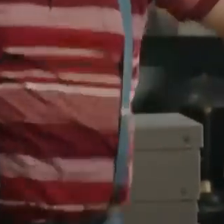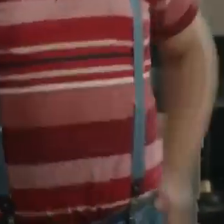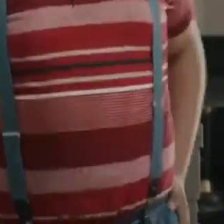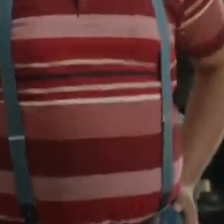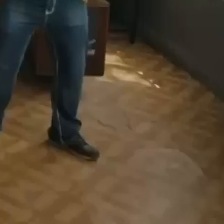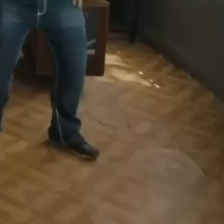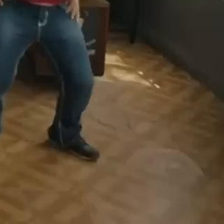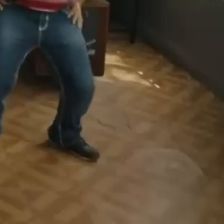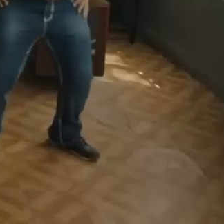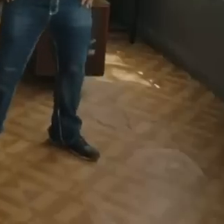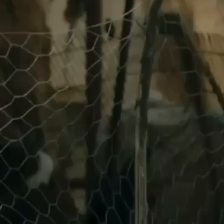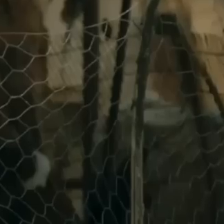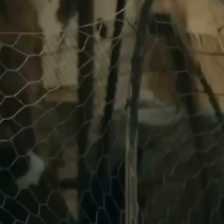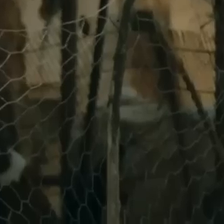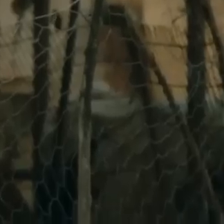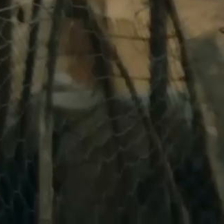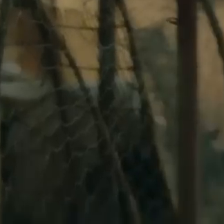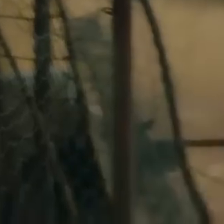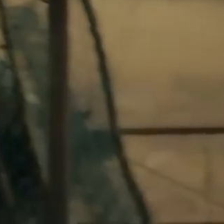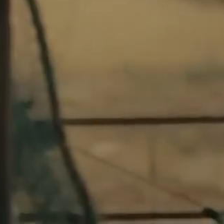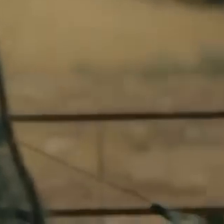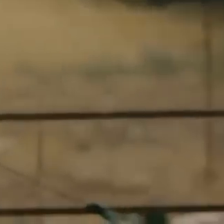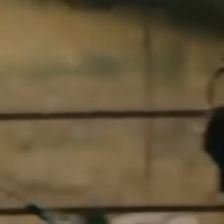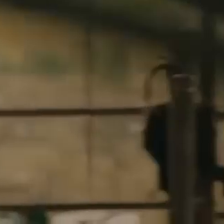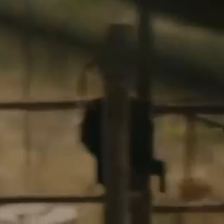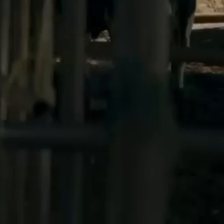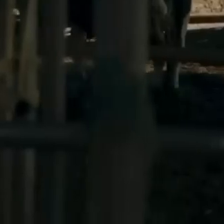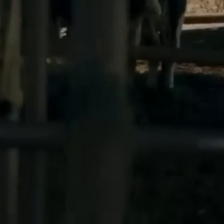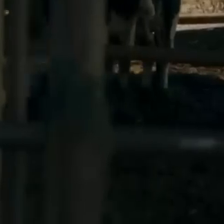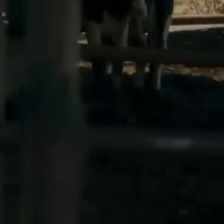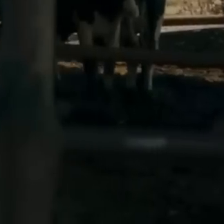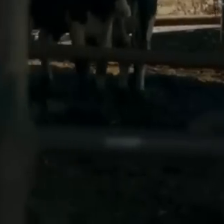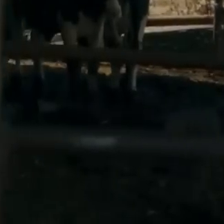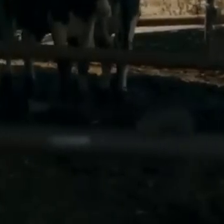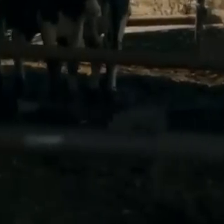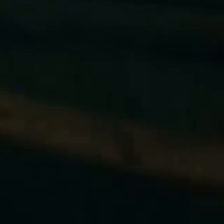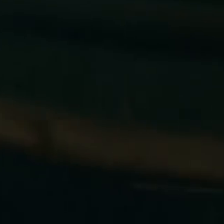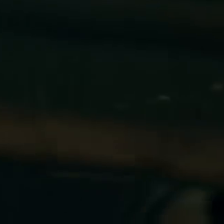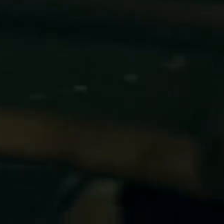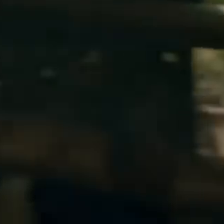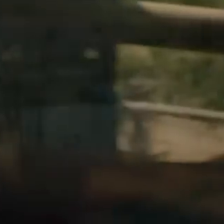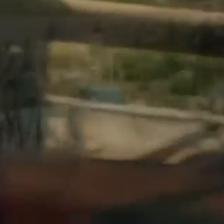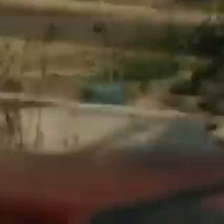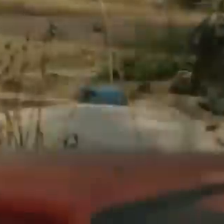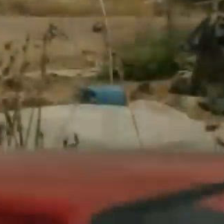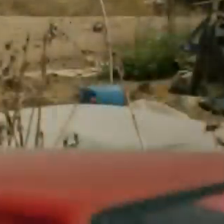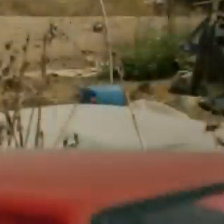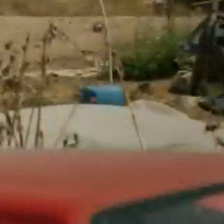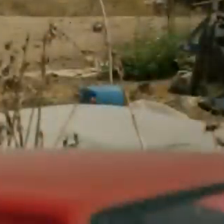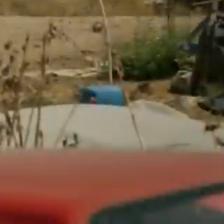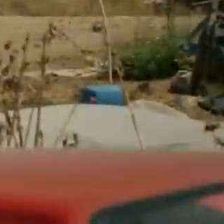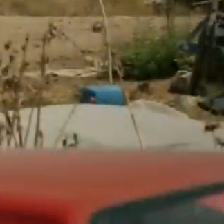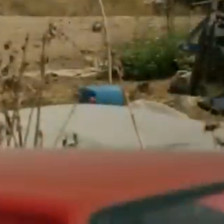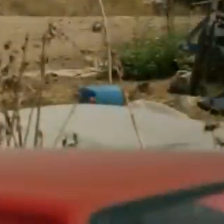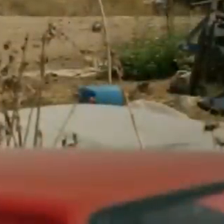terini silerken Semih ellerini beline çapraz koyup müziğin ritminde kalçasını salladı. Çöküp kalktı. Cemil elinde bidon